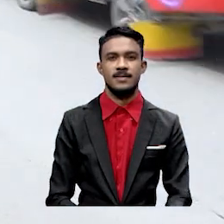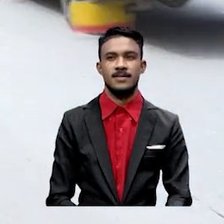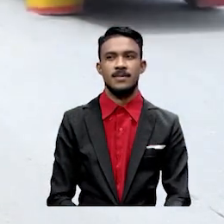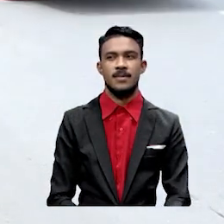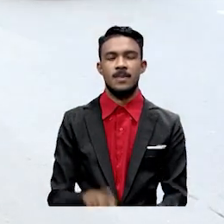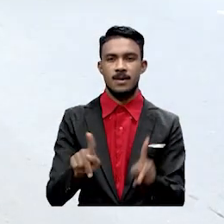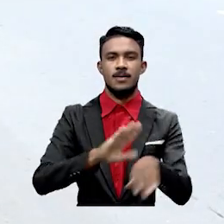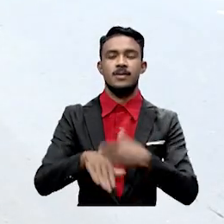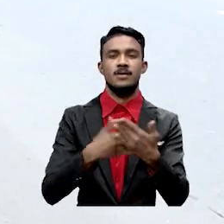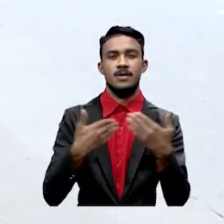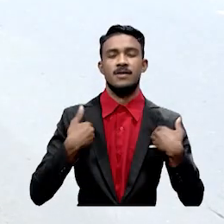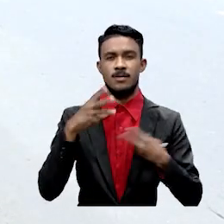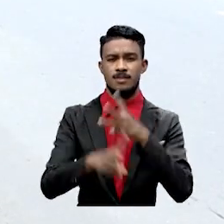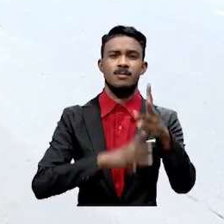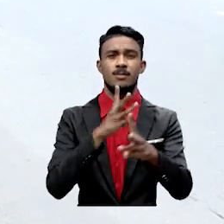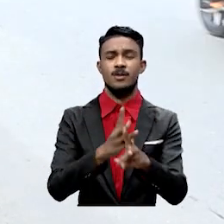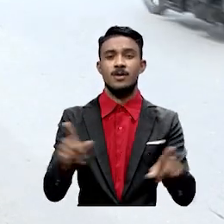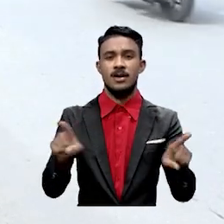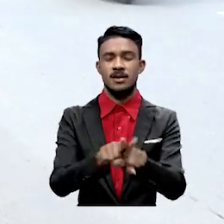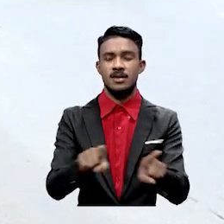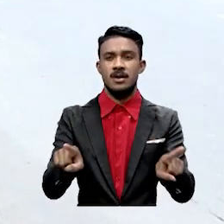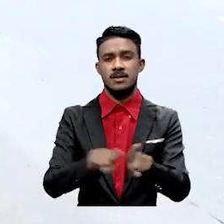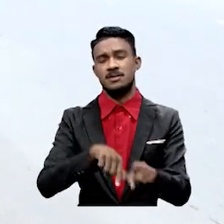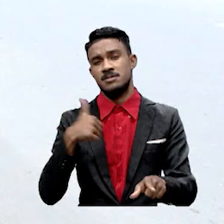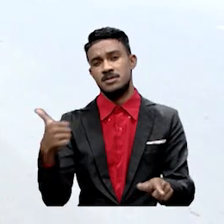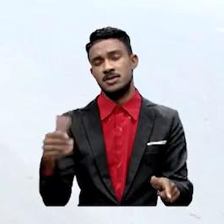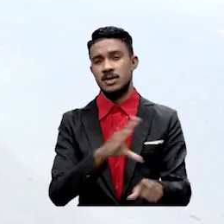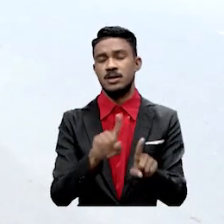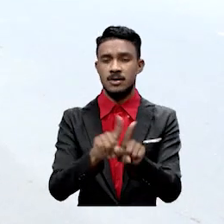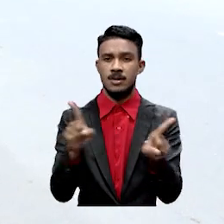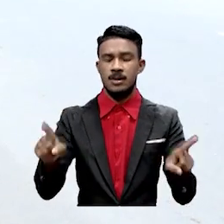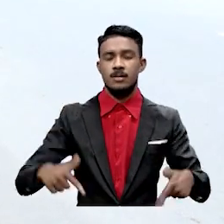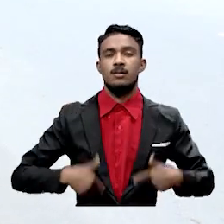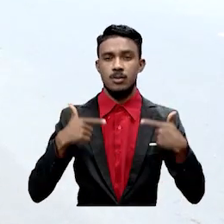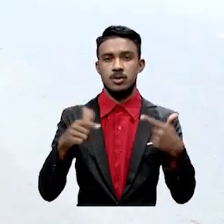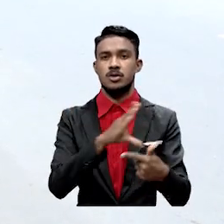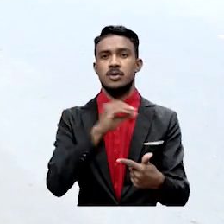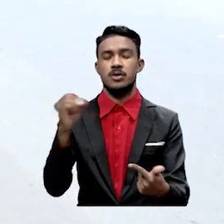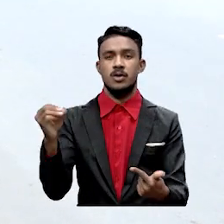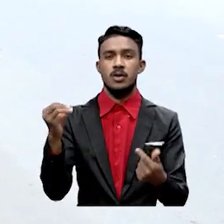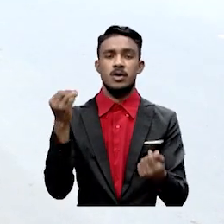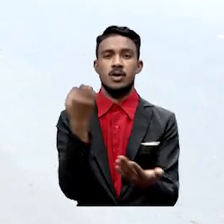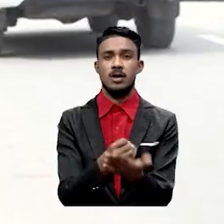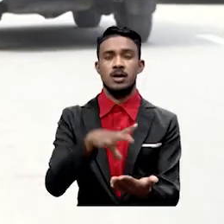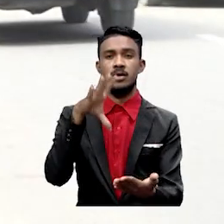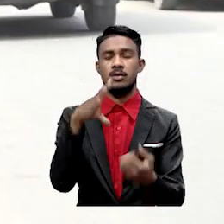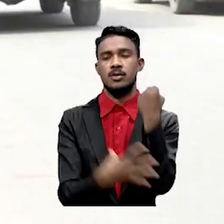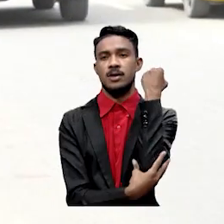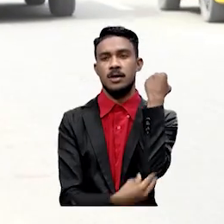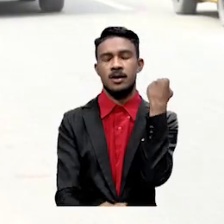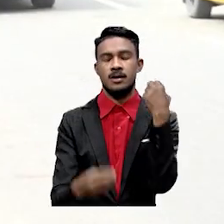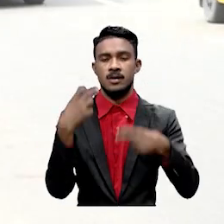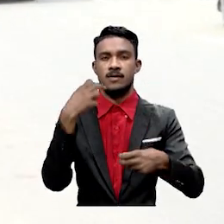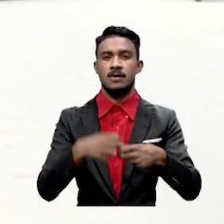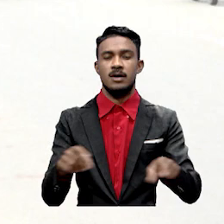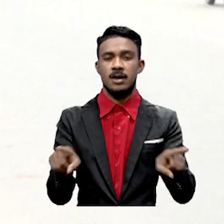É o roteiro mundo, Hanesan. Mas que diferença é a condição mores e a balo rico no que é balo retanteiros. No dar